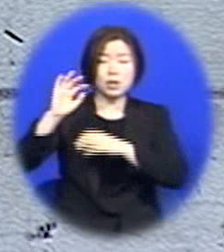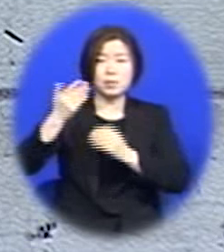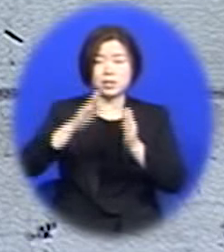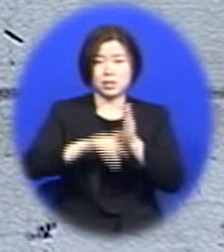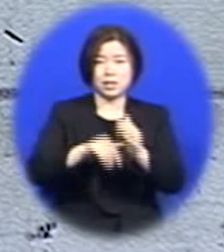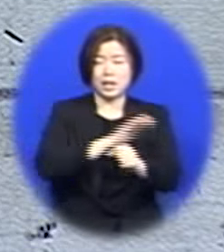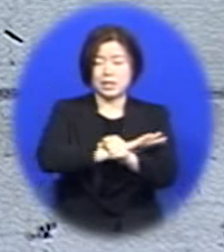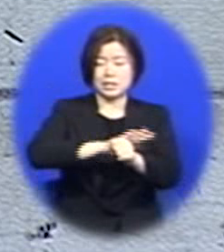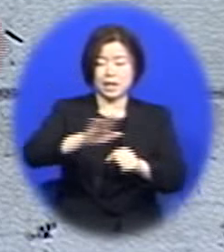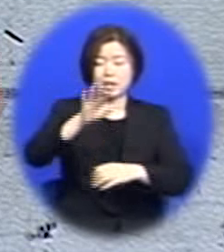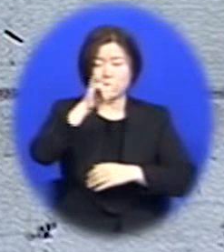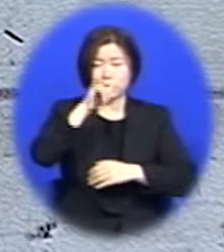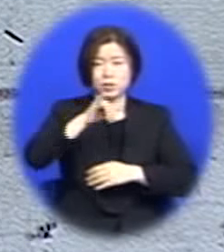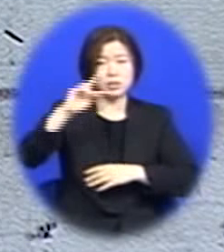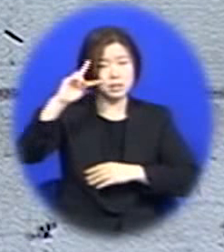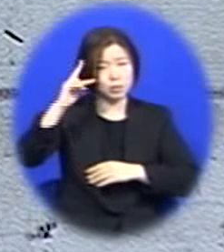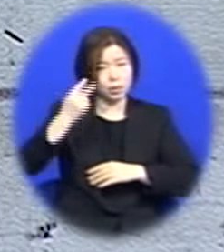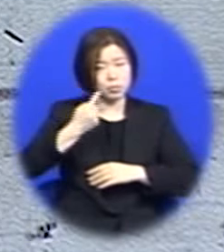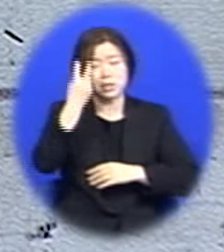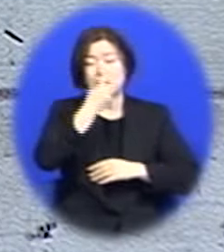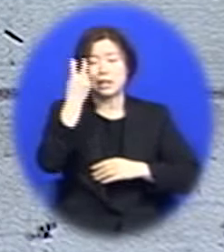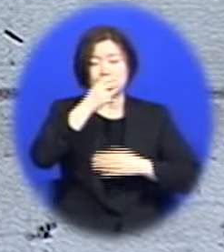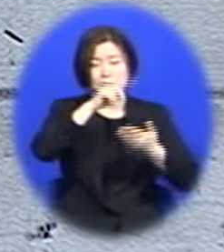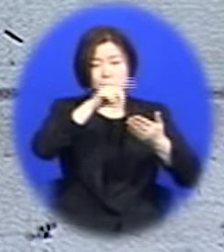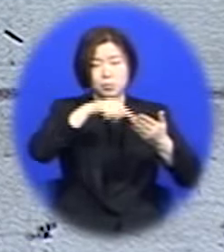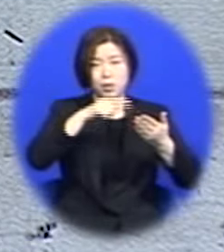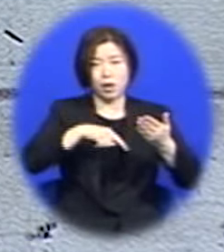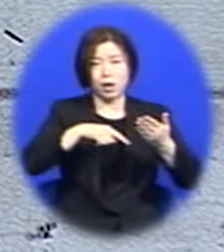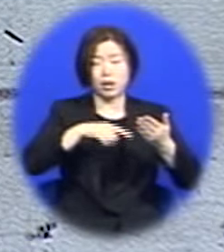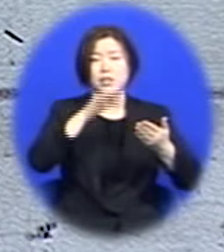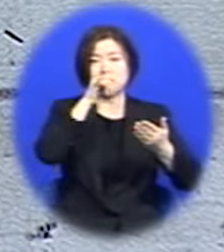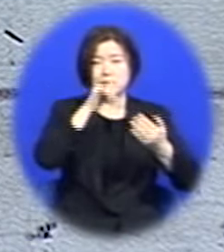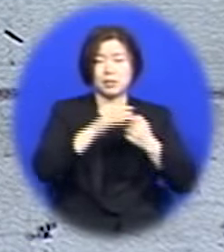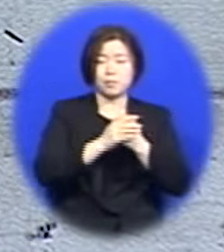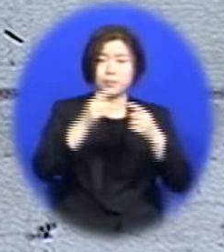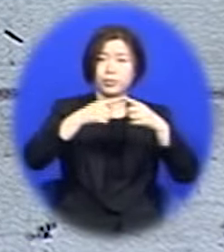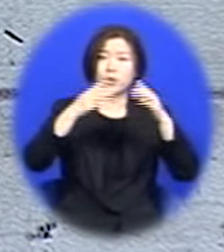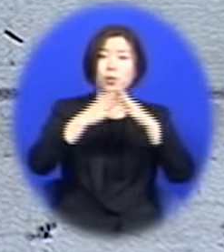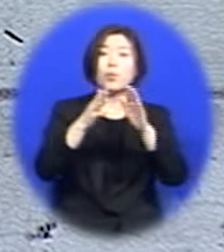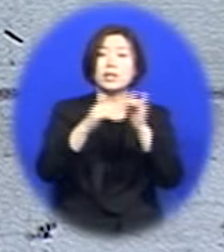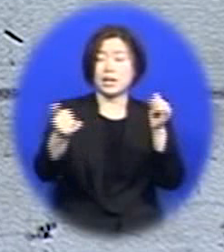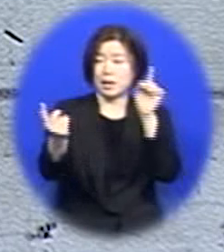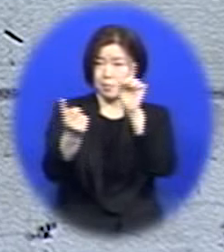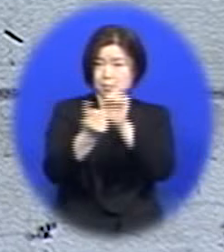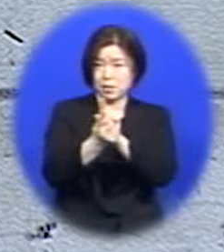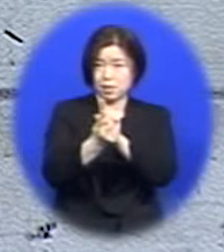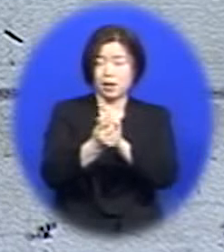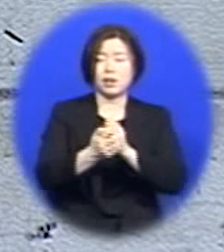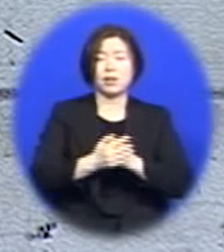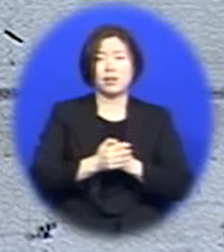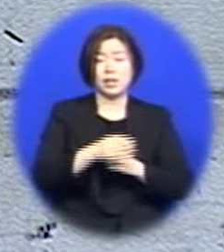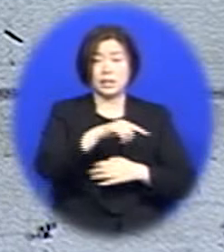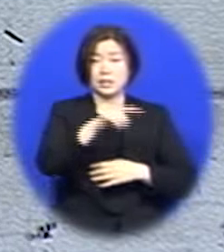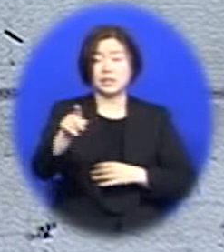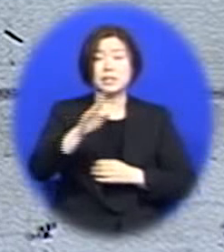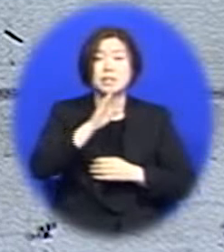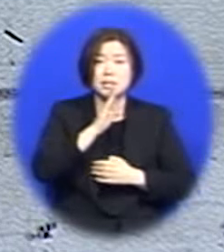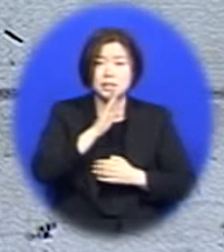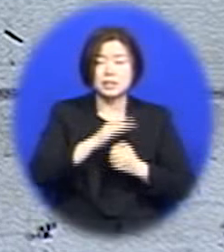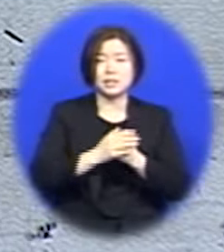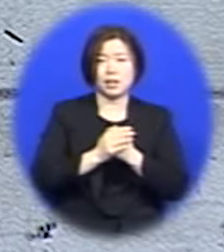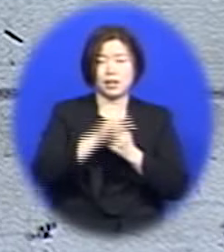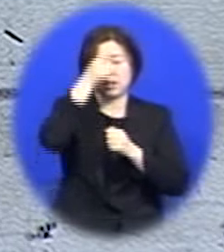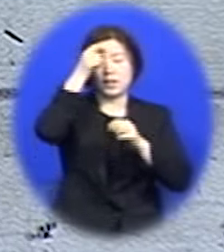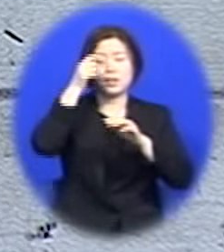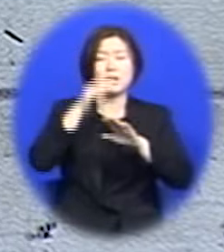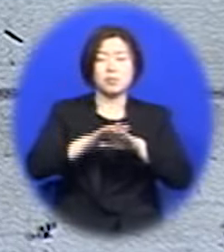한번 돌아보는 리서치를 했다고 합니다. 교인들을 만나보았습니다. 그들이 진짜 예배를